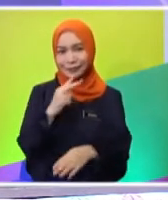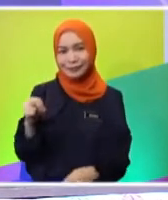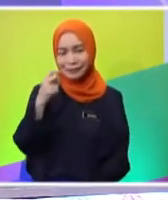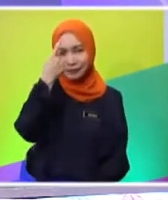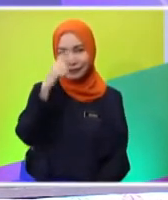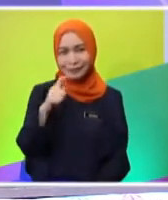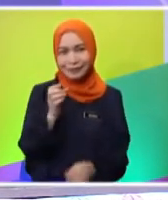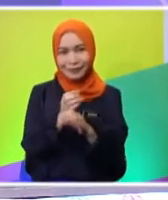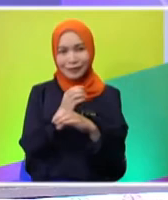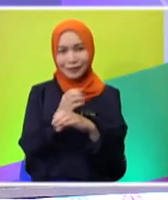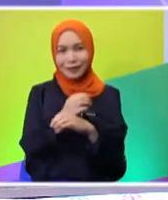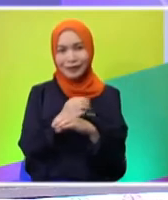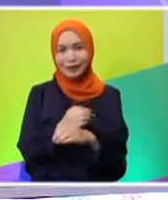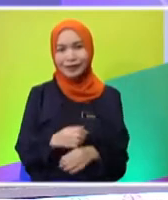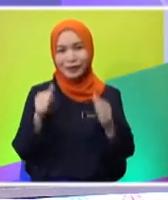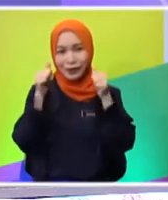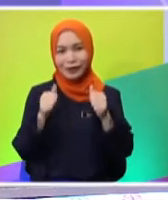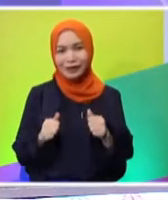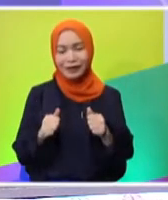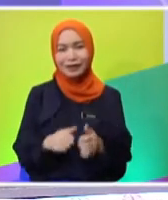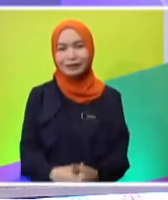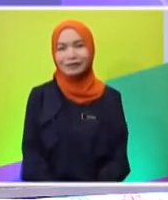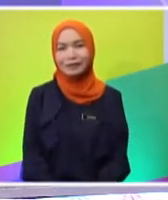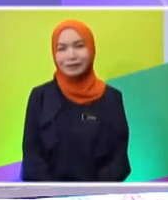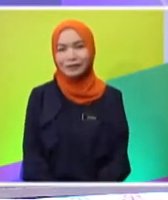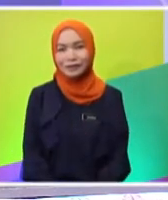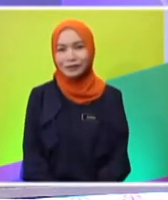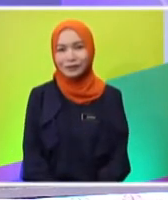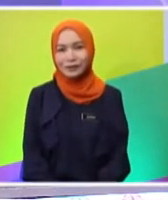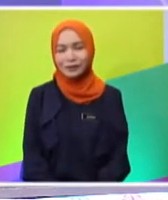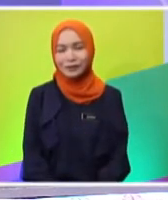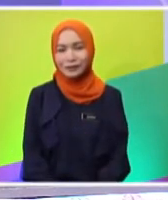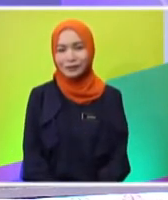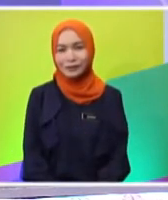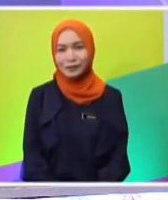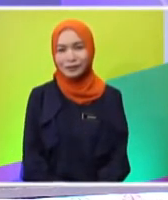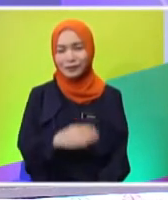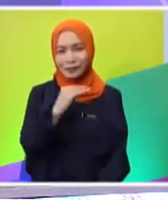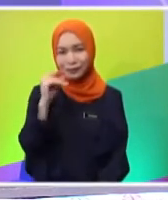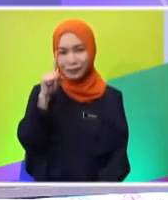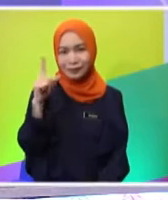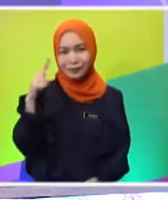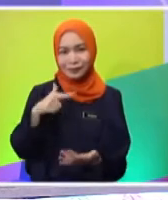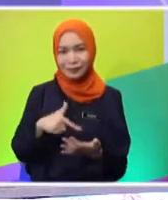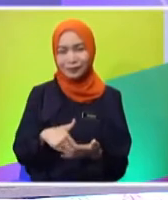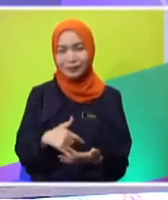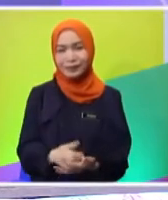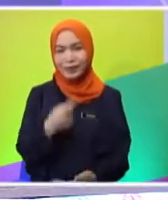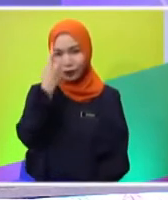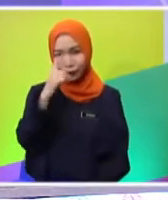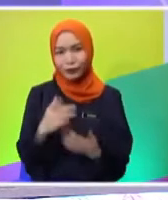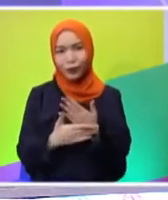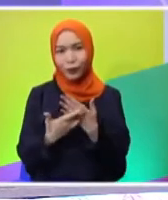membentuk kita punya aplas overisa j-kwon kita kemudian satu lagi bekas-bekasnya untuk kita